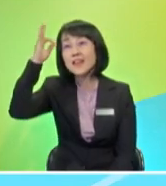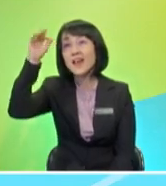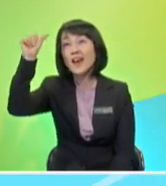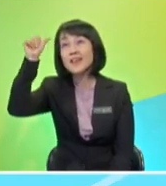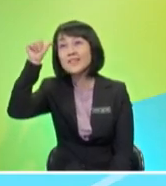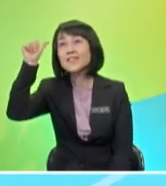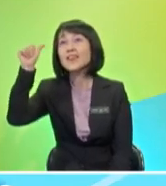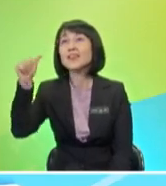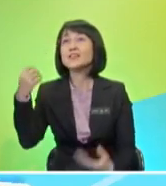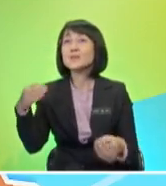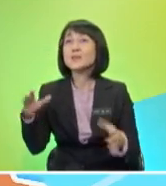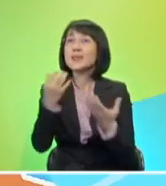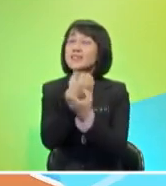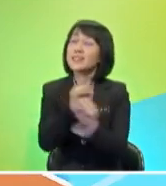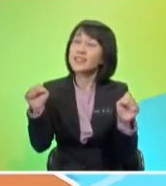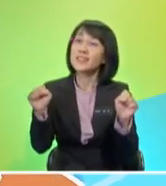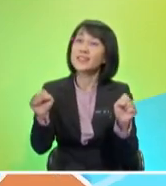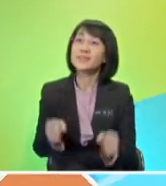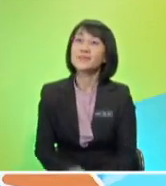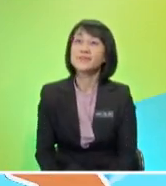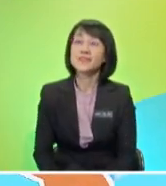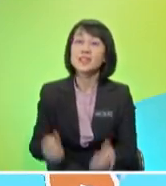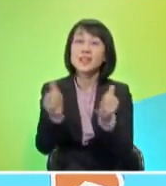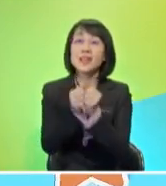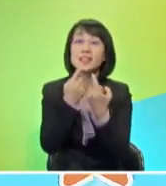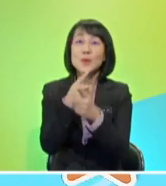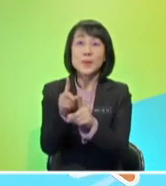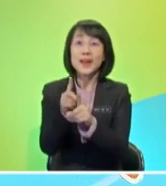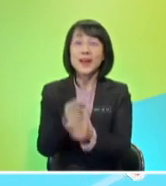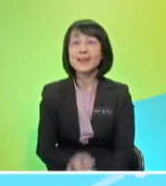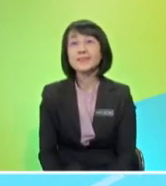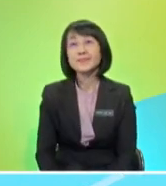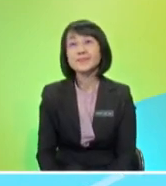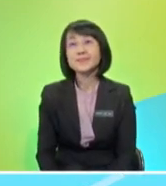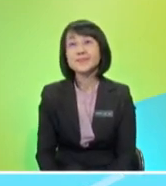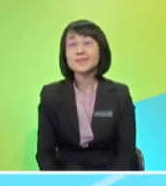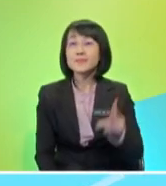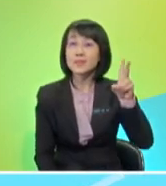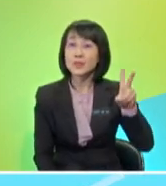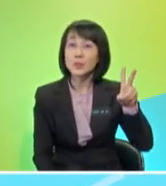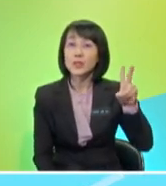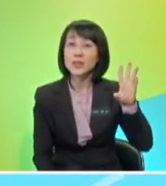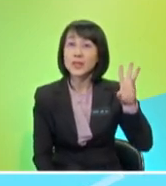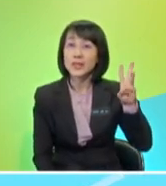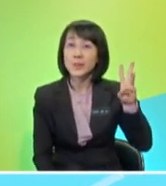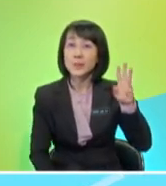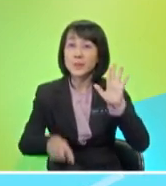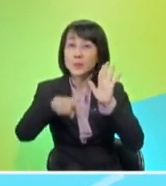dengan jawapan masing-masing. Kita tunggu lagi cikgu boleh? Okey. Okey. 26 tolak 22.